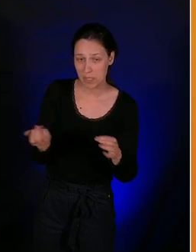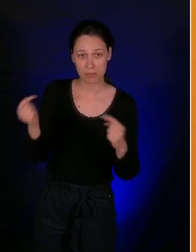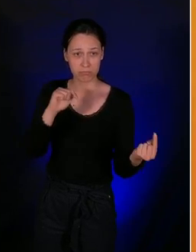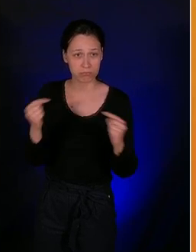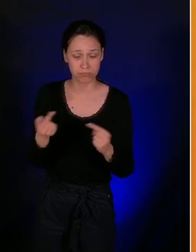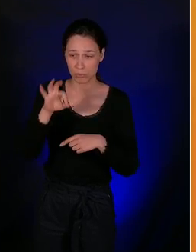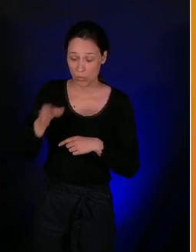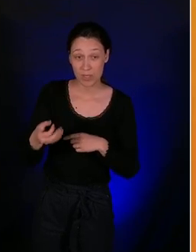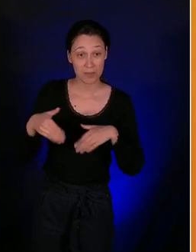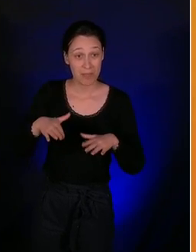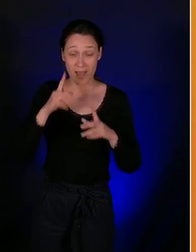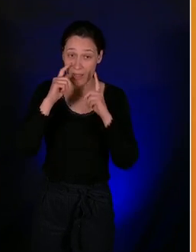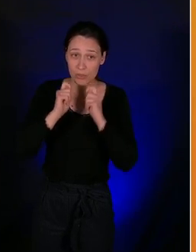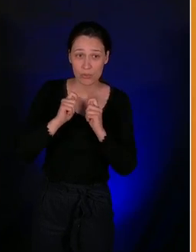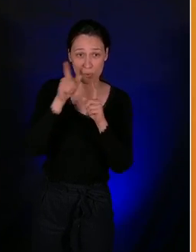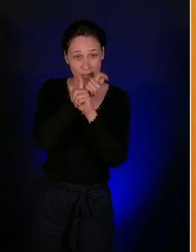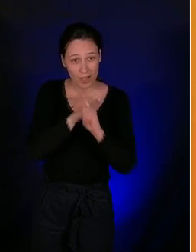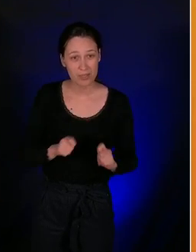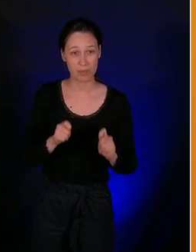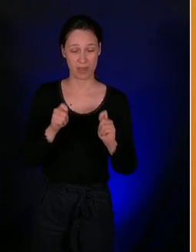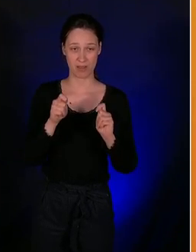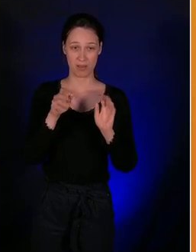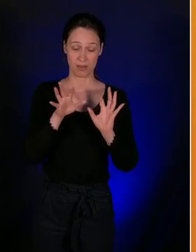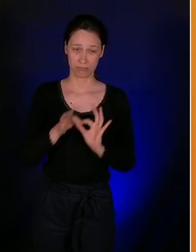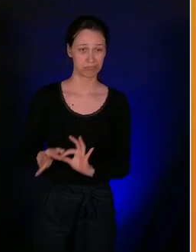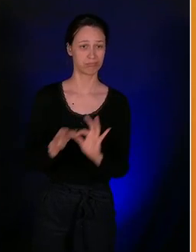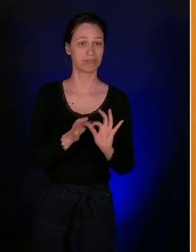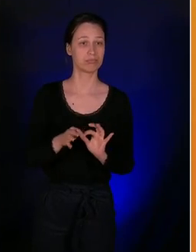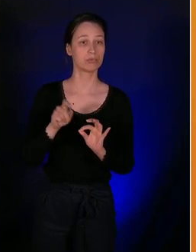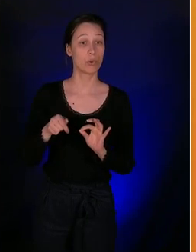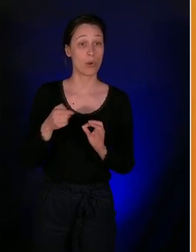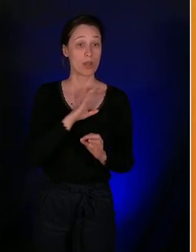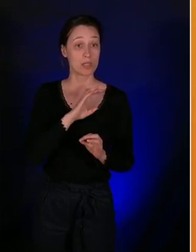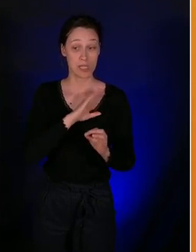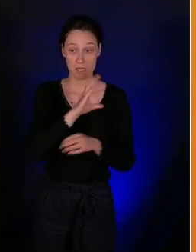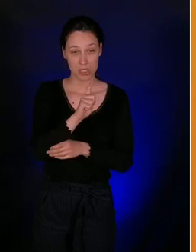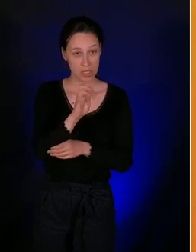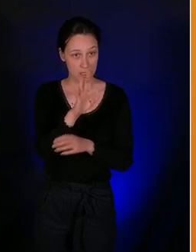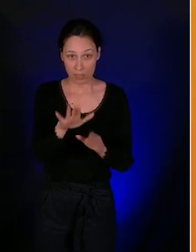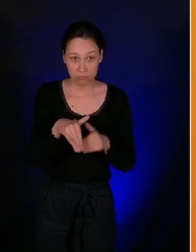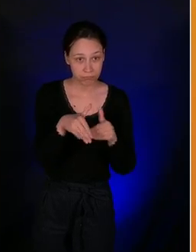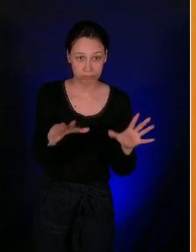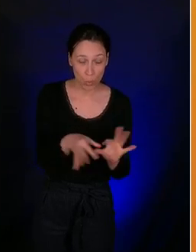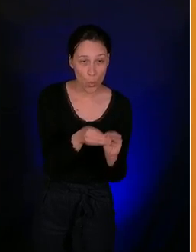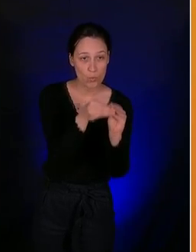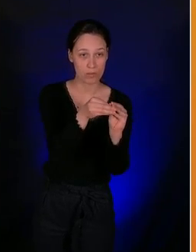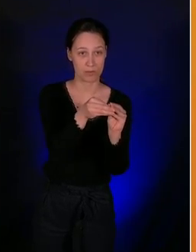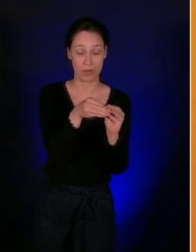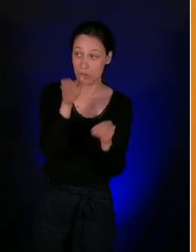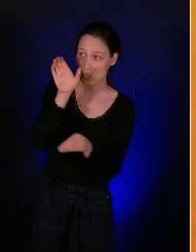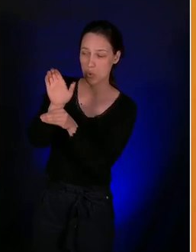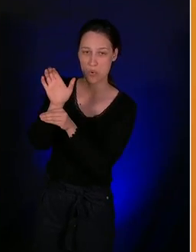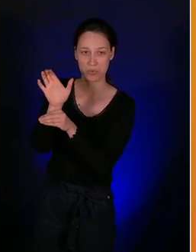la fraternité pour continuer de faire vivre une CGT unie contre notre adversaire de classe,